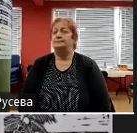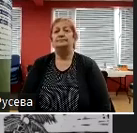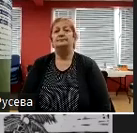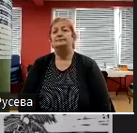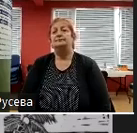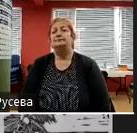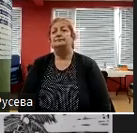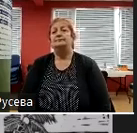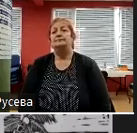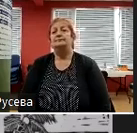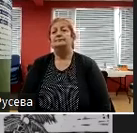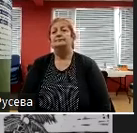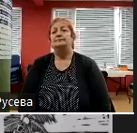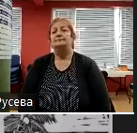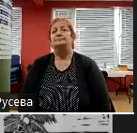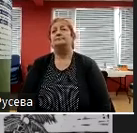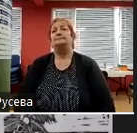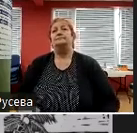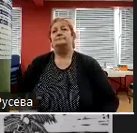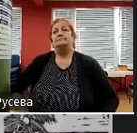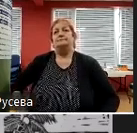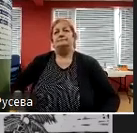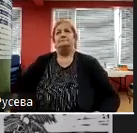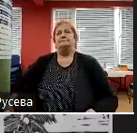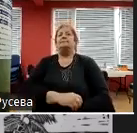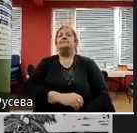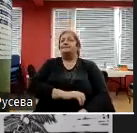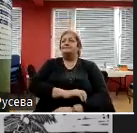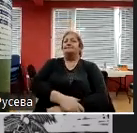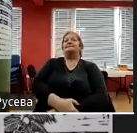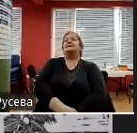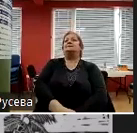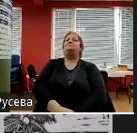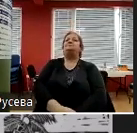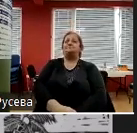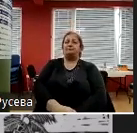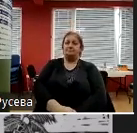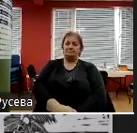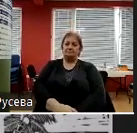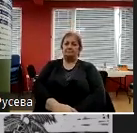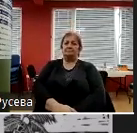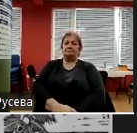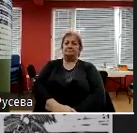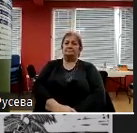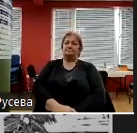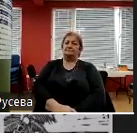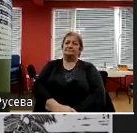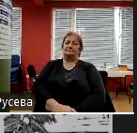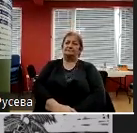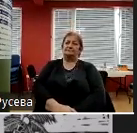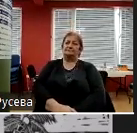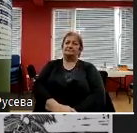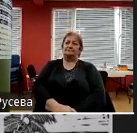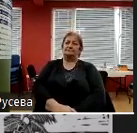you have the authorization to share it and you can provide captions, then it's also good to share